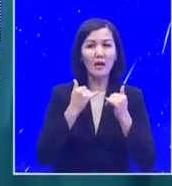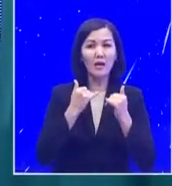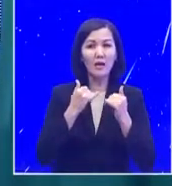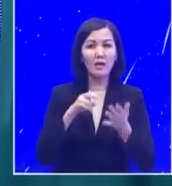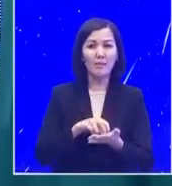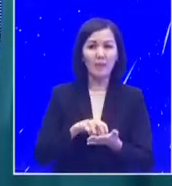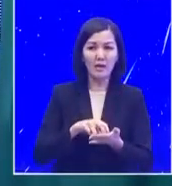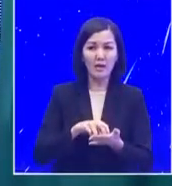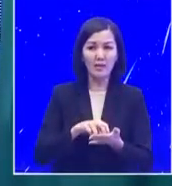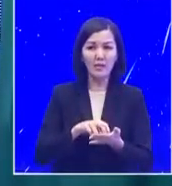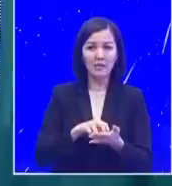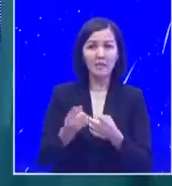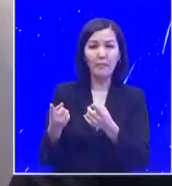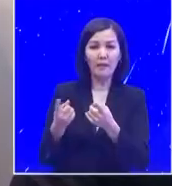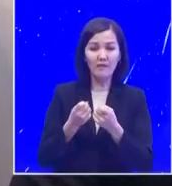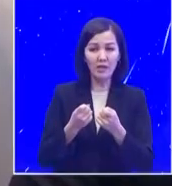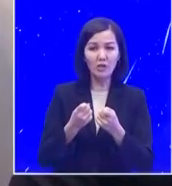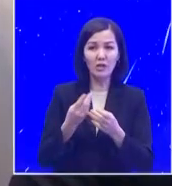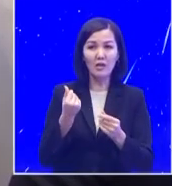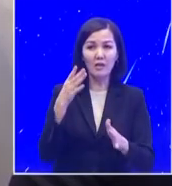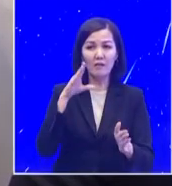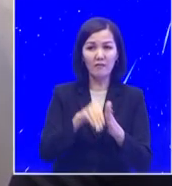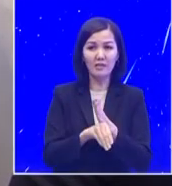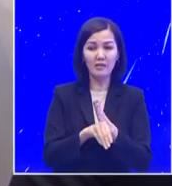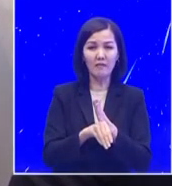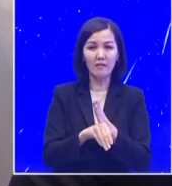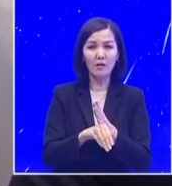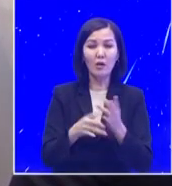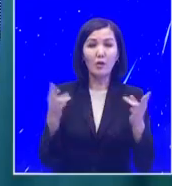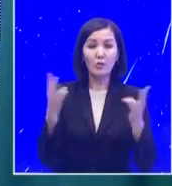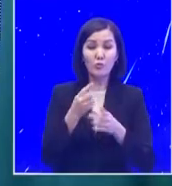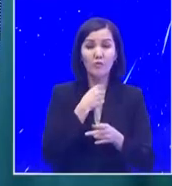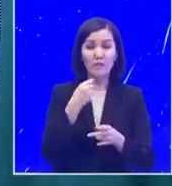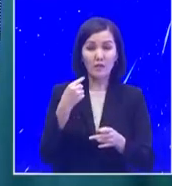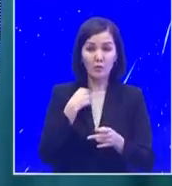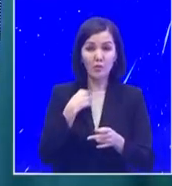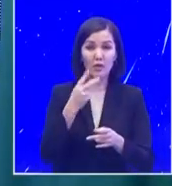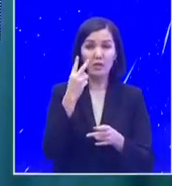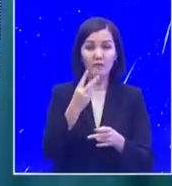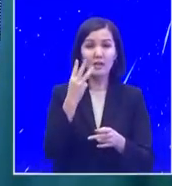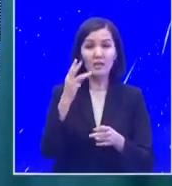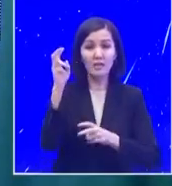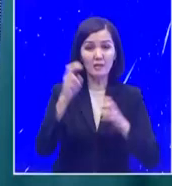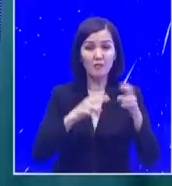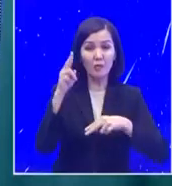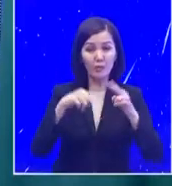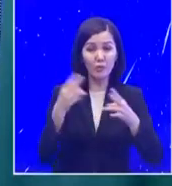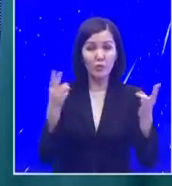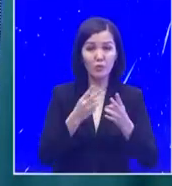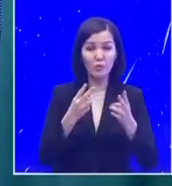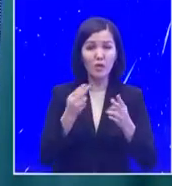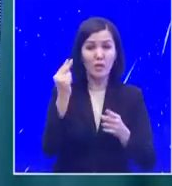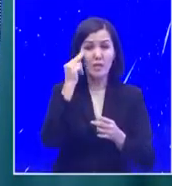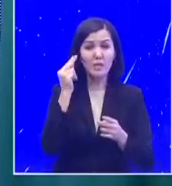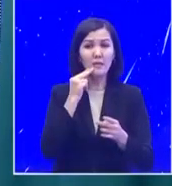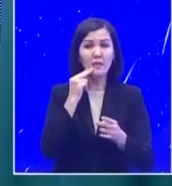Боятся вот, привлекать сюда инвесторов. Надо нам здесь, в Талдыкургане, 2-3 завода построить. То, что с